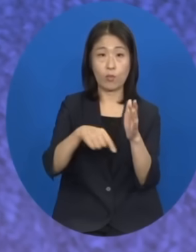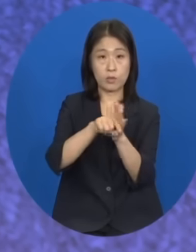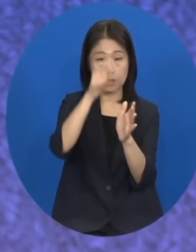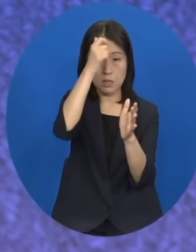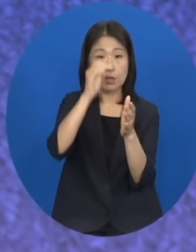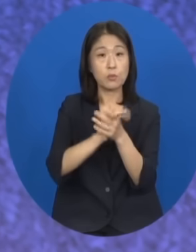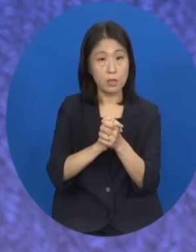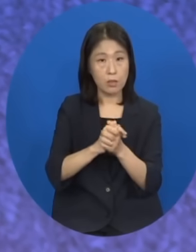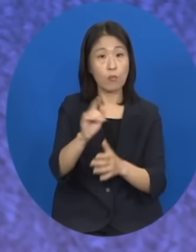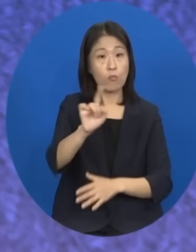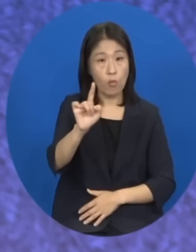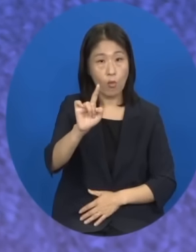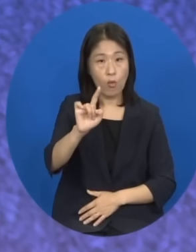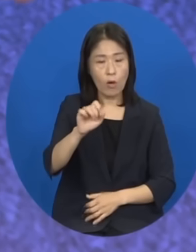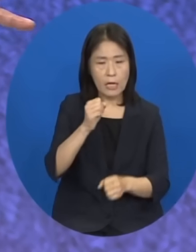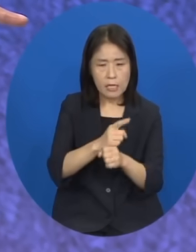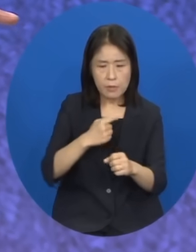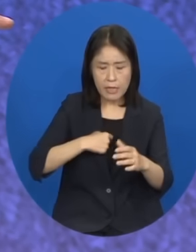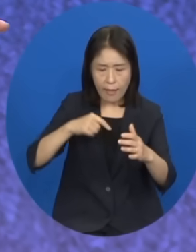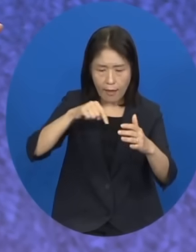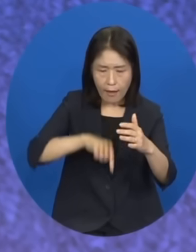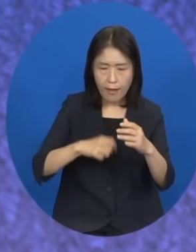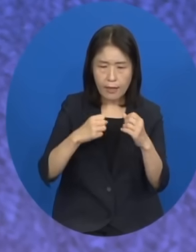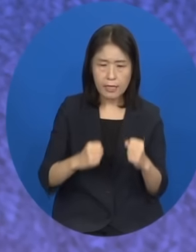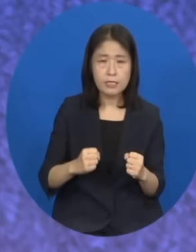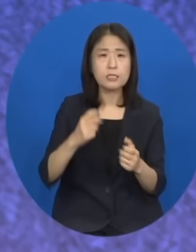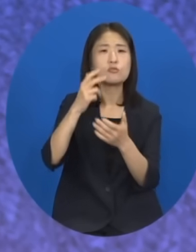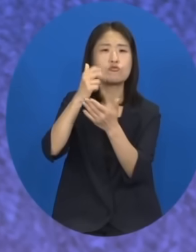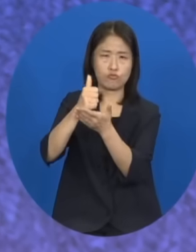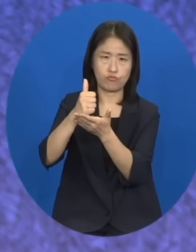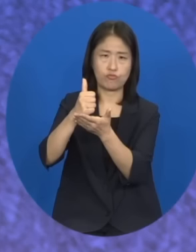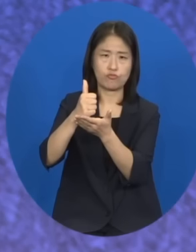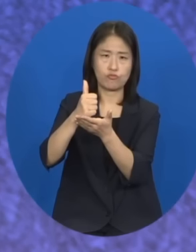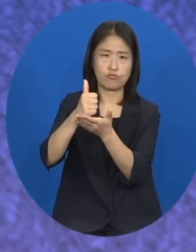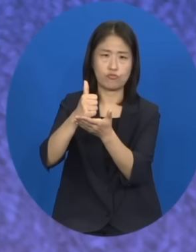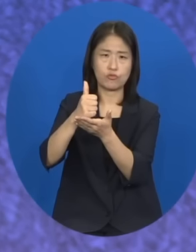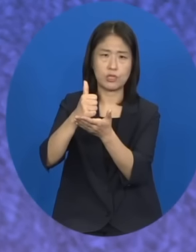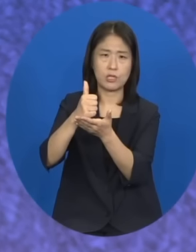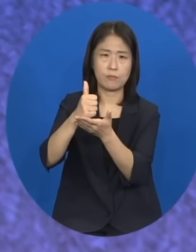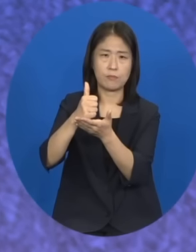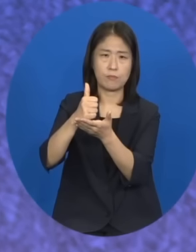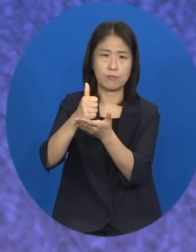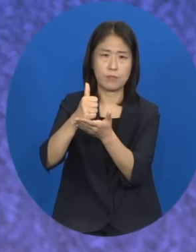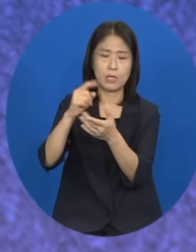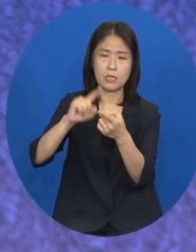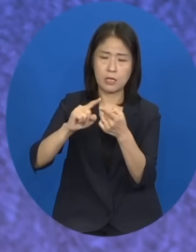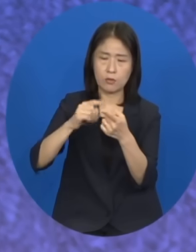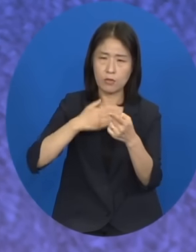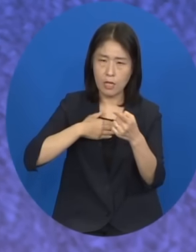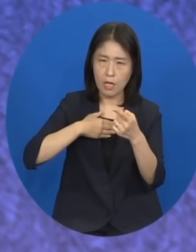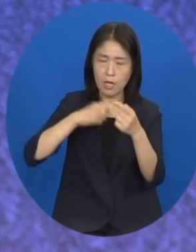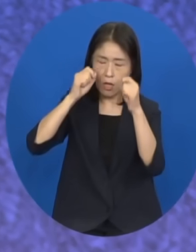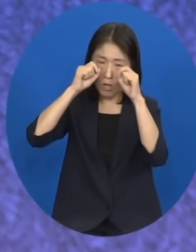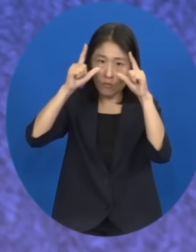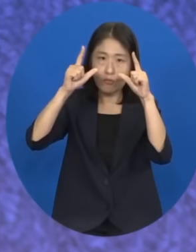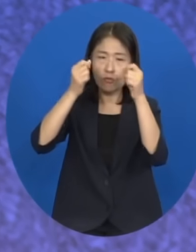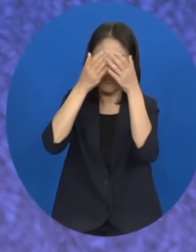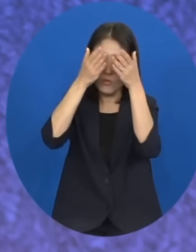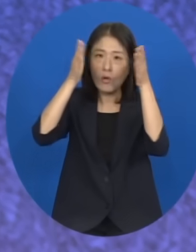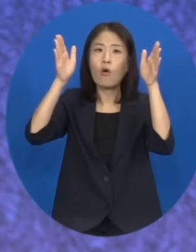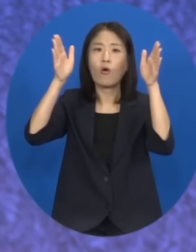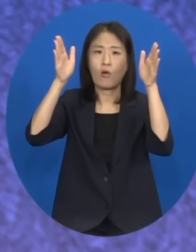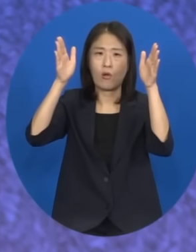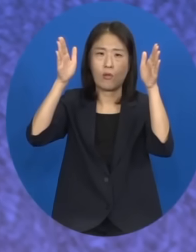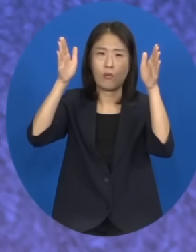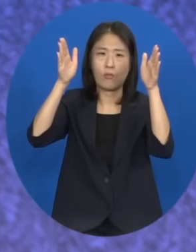이미 내 안에 계시고 우리 가운데 계신 주님을 바라보는 눈을 열어달라고 기도하는 것.